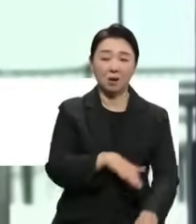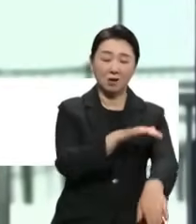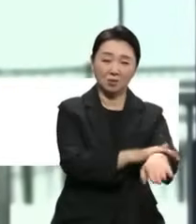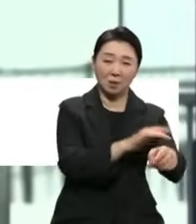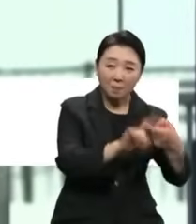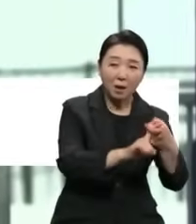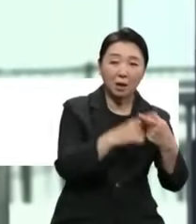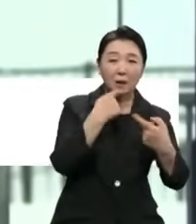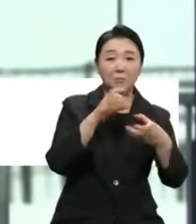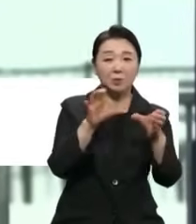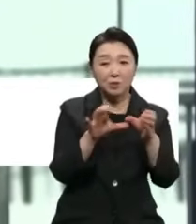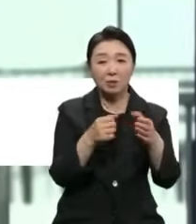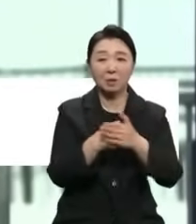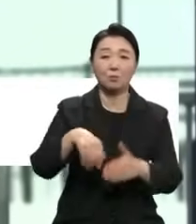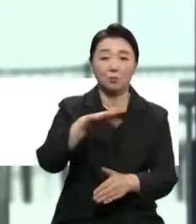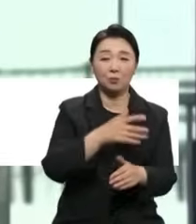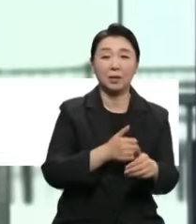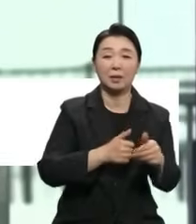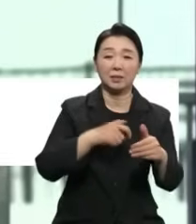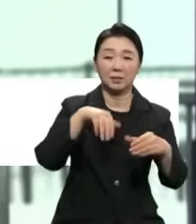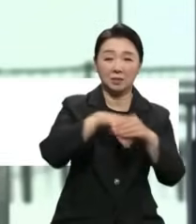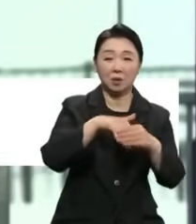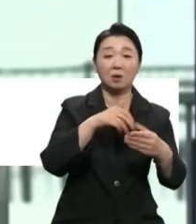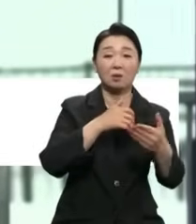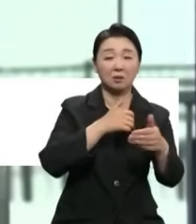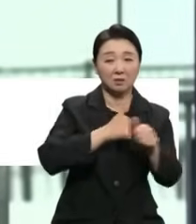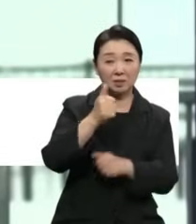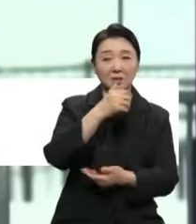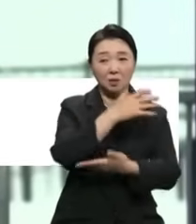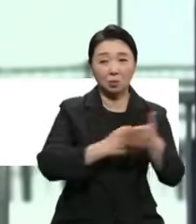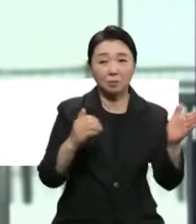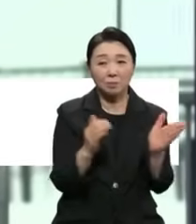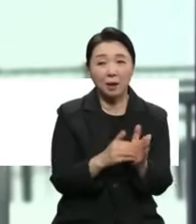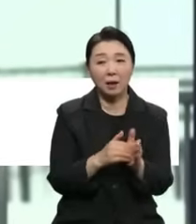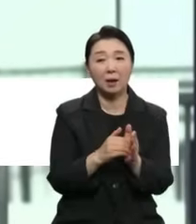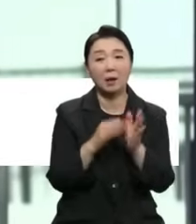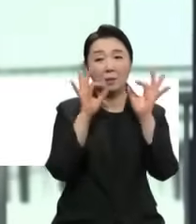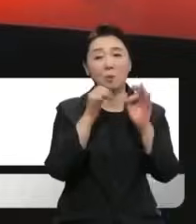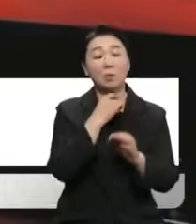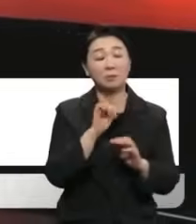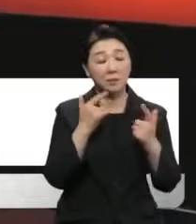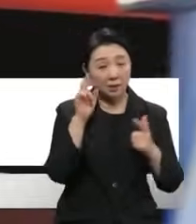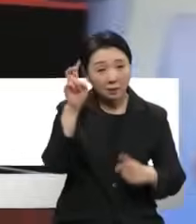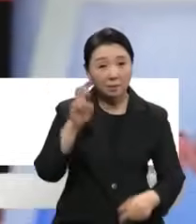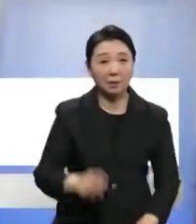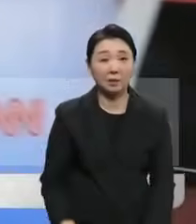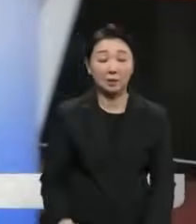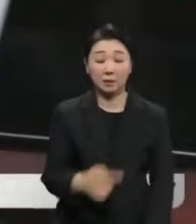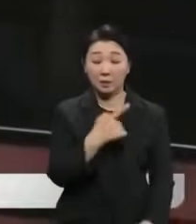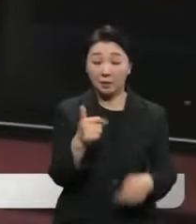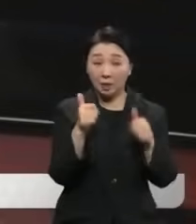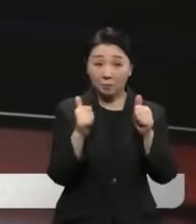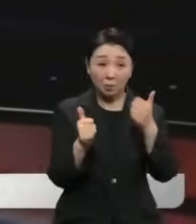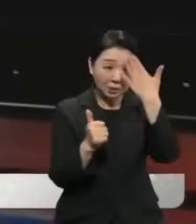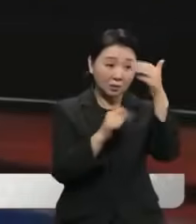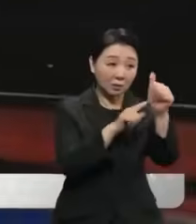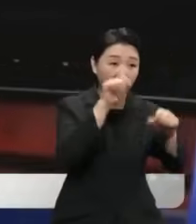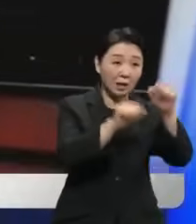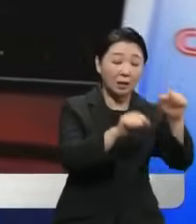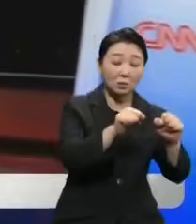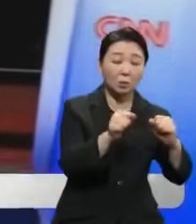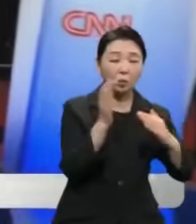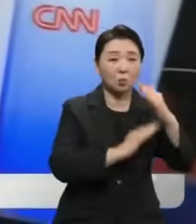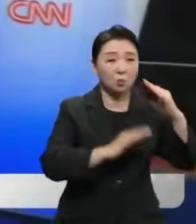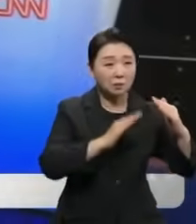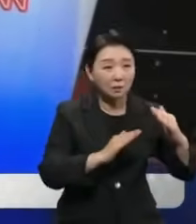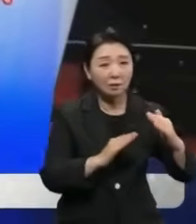election victory stolen by emboldened radical left Democrats, which is what they're doing. 대법원은 이런 트럼프의 행동이